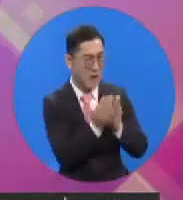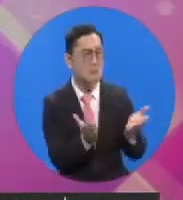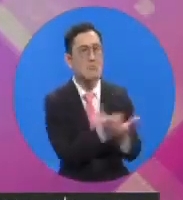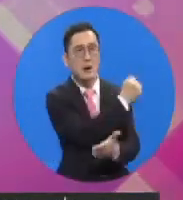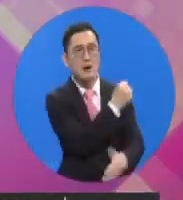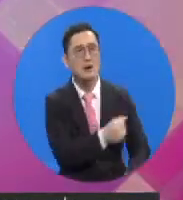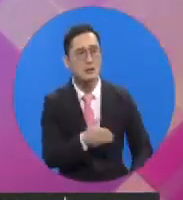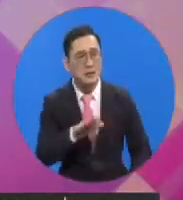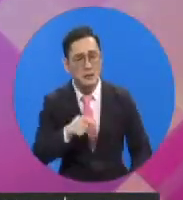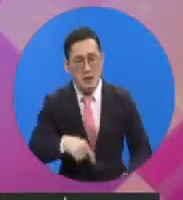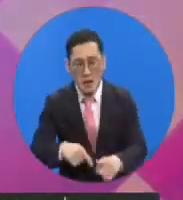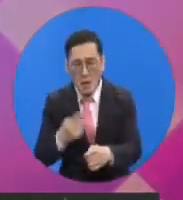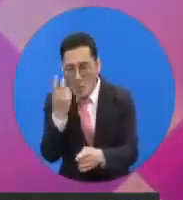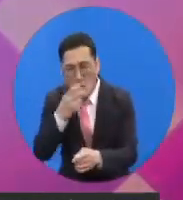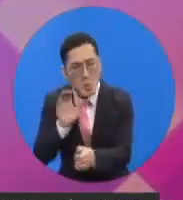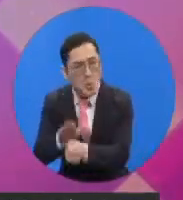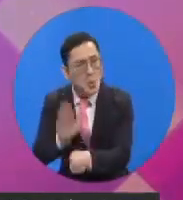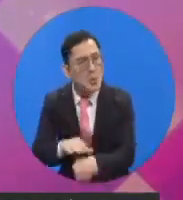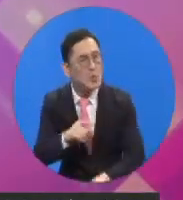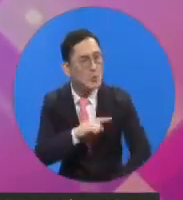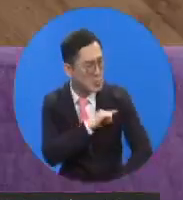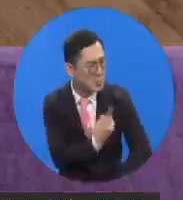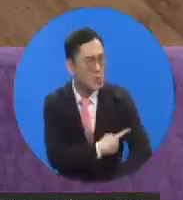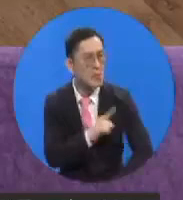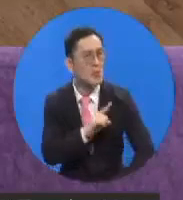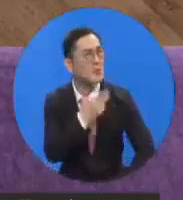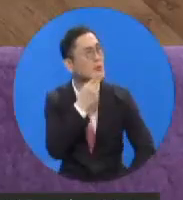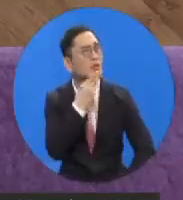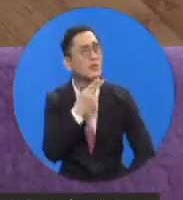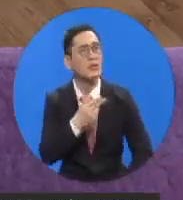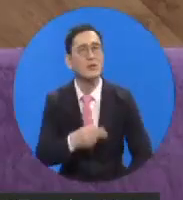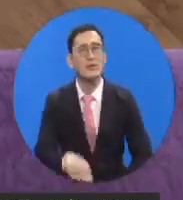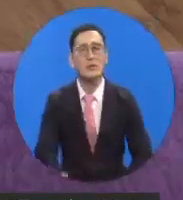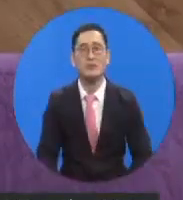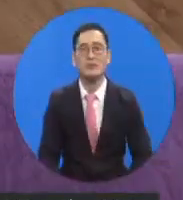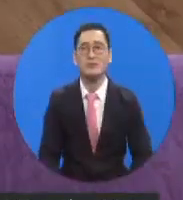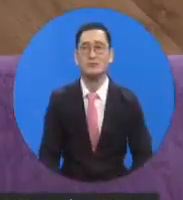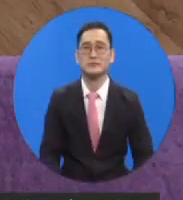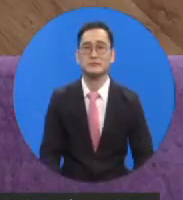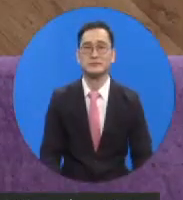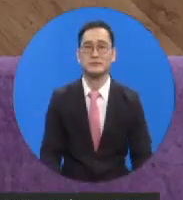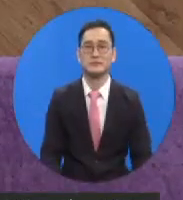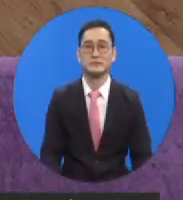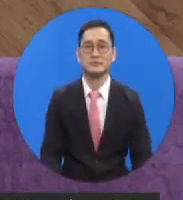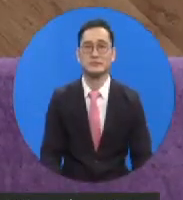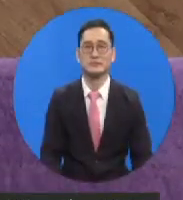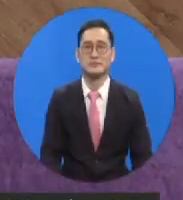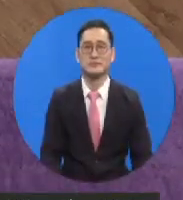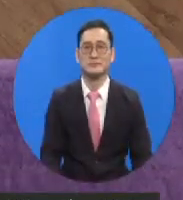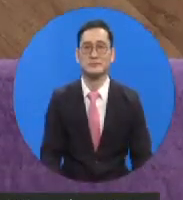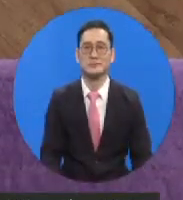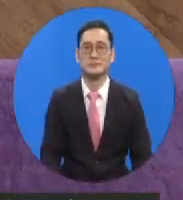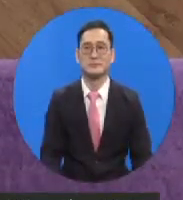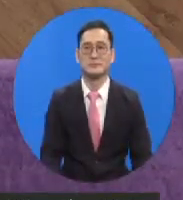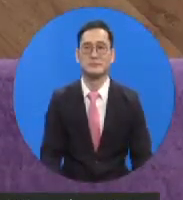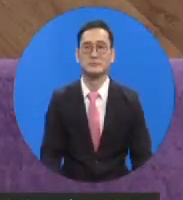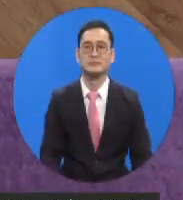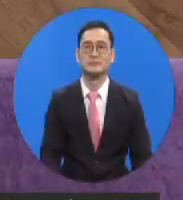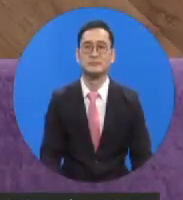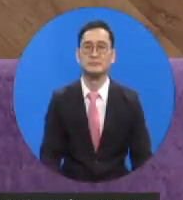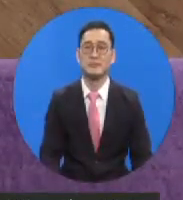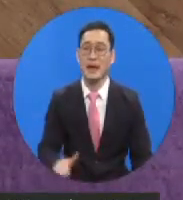재차 되물었습니다. 유설 중에 만약에 비호를 하려고 하면 수사를 못하게 막아야죠. 그런데 워낙